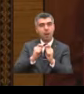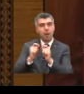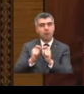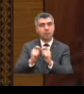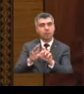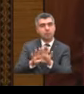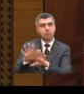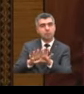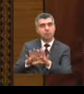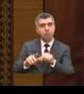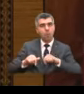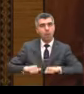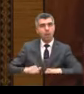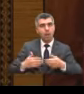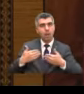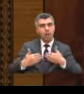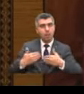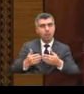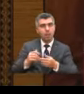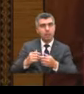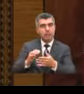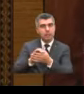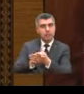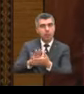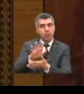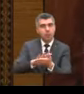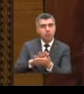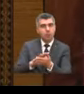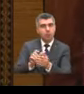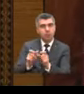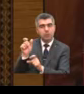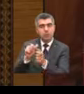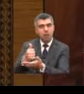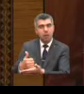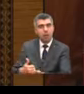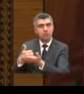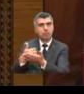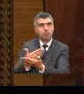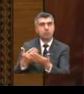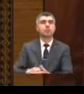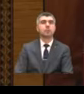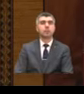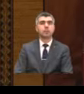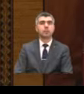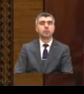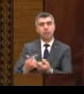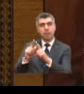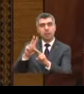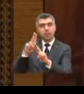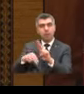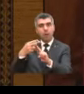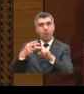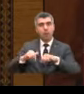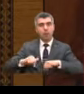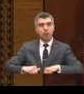قطاع التضامن لتداعية الجائحة على الفئة الهشة، وتفاعلاً مع ما جاء في جوابكم السيدة